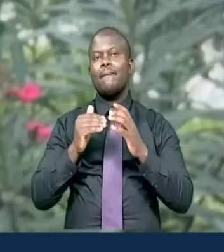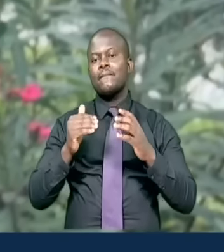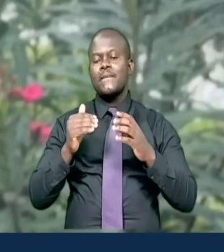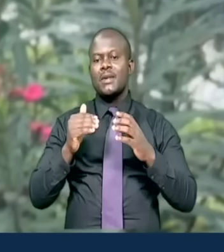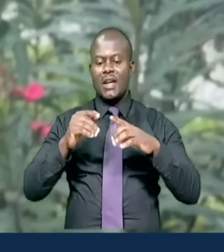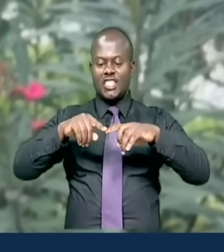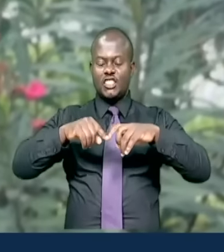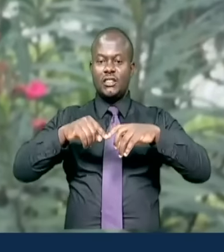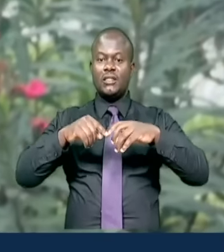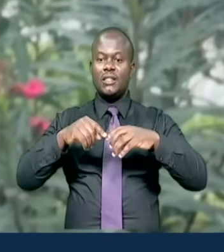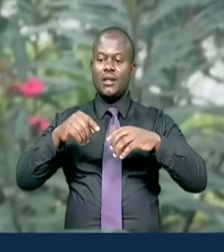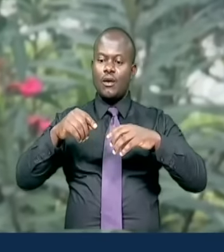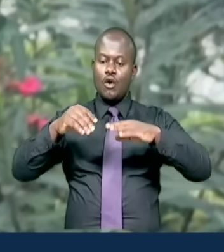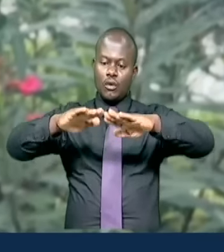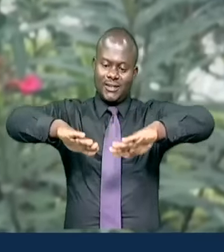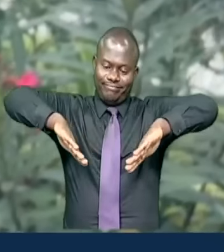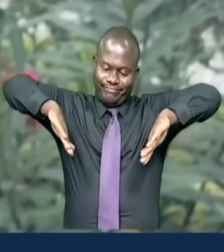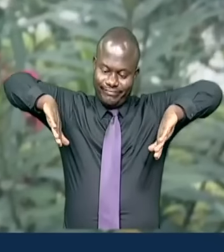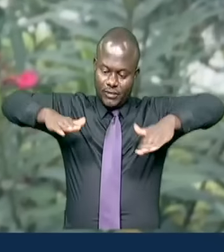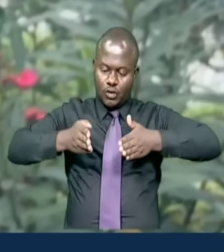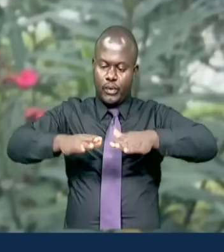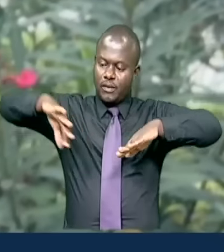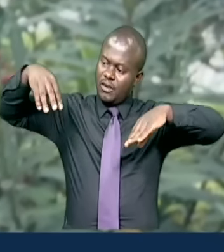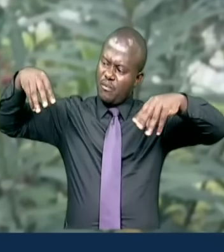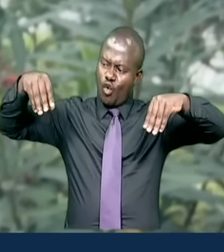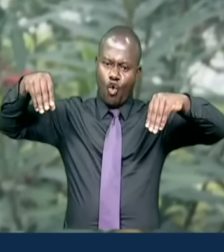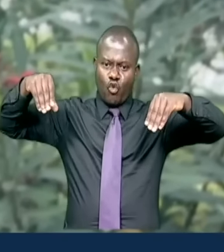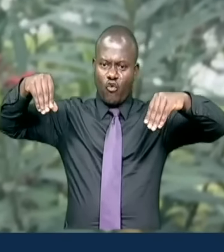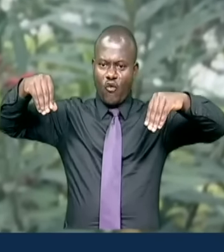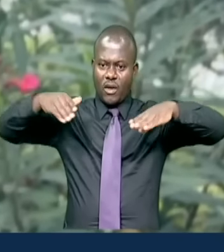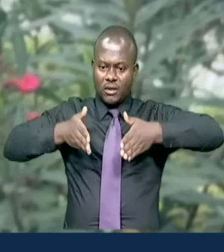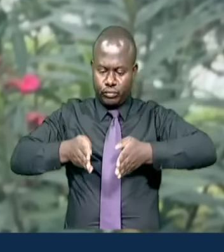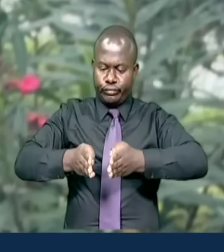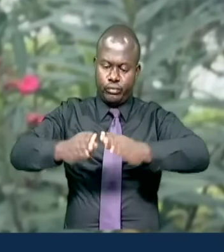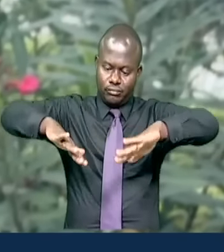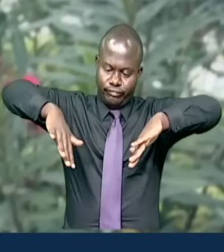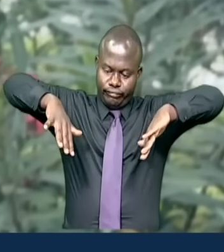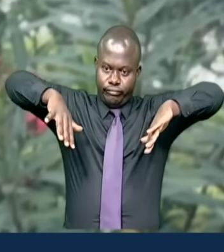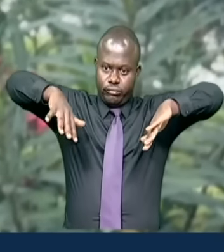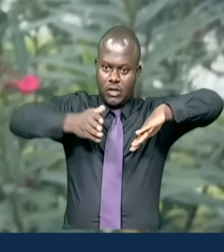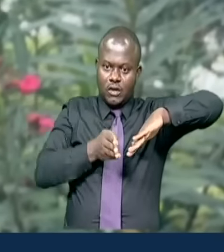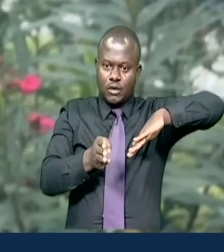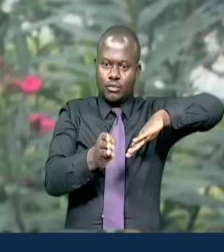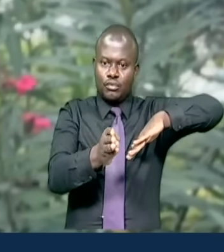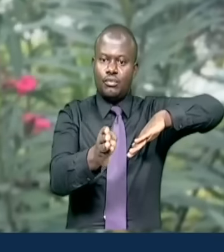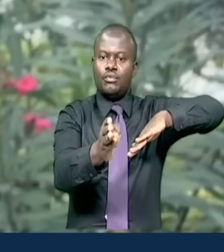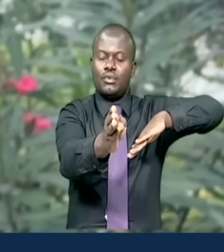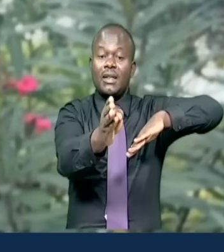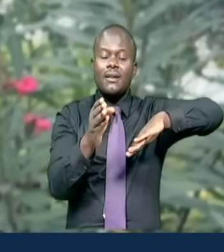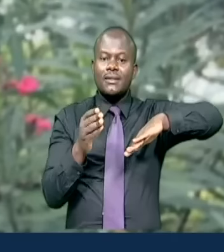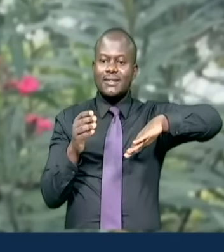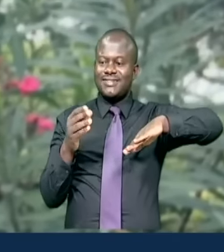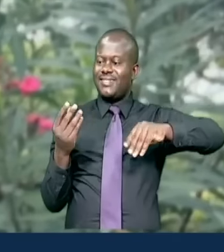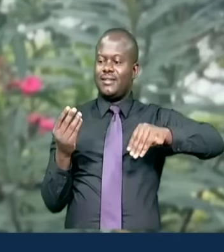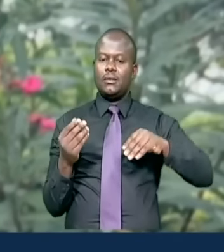bwaho, ni ubutaka bworoshye kandi bugira amaninda. Ntekereza rero ko igisubizo gishobora kuboneka ariko ku bufatanye bw'inzego zitandukanye